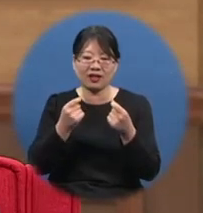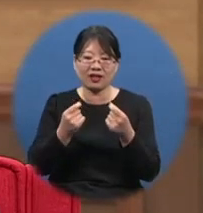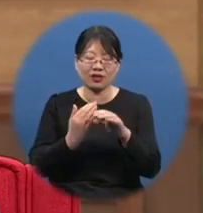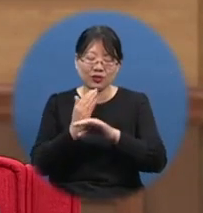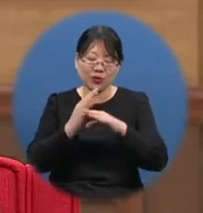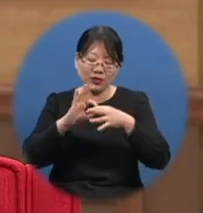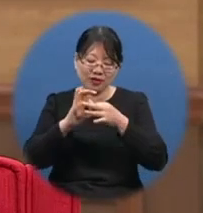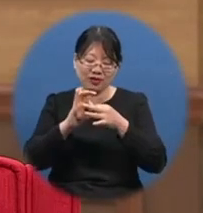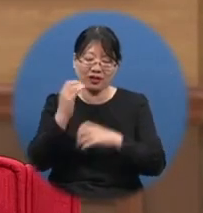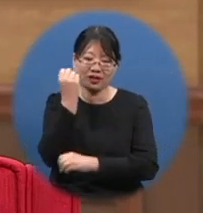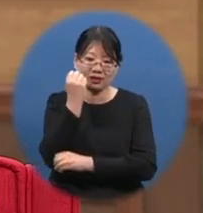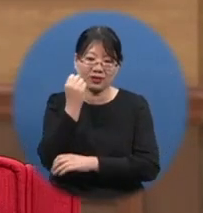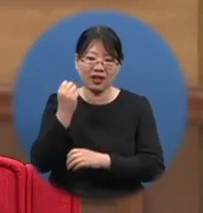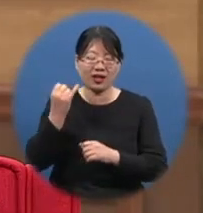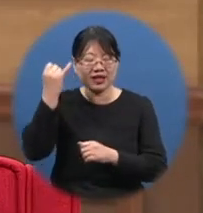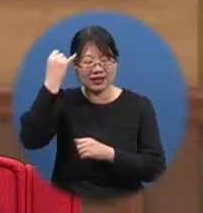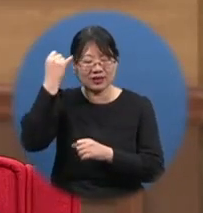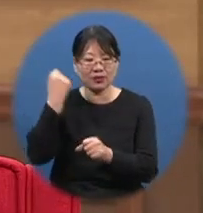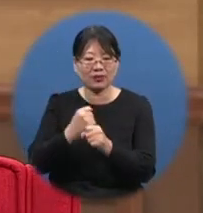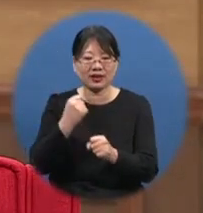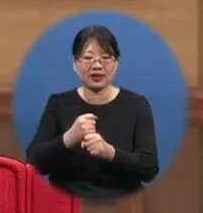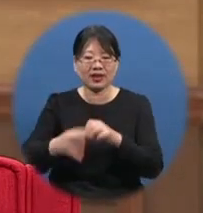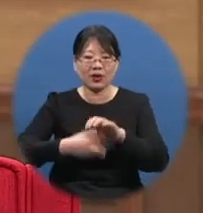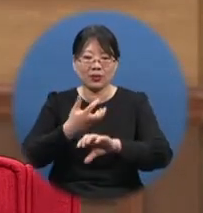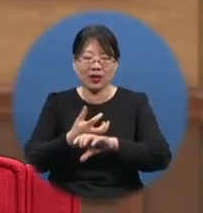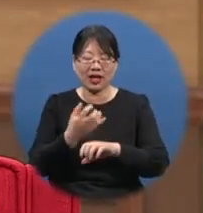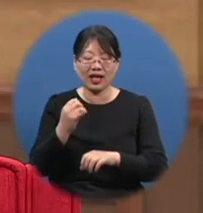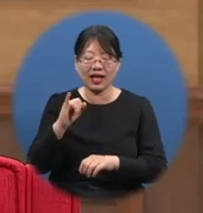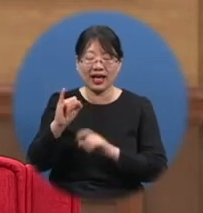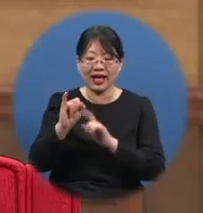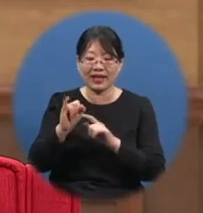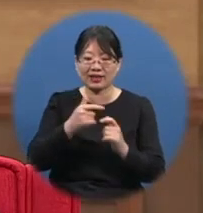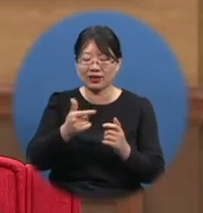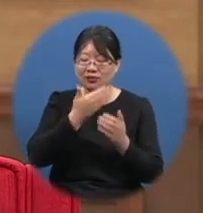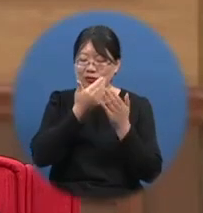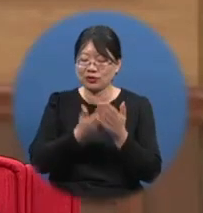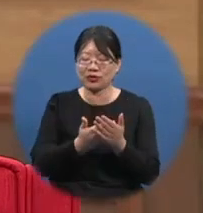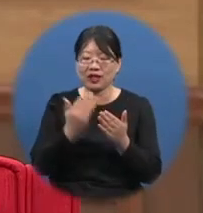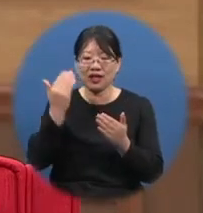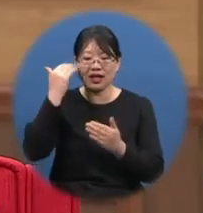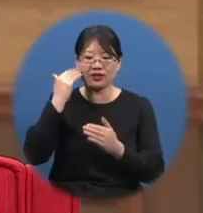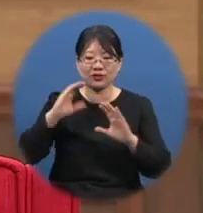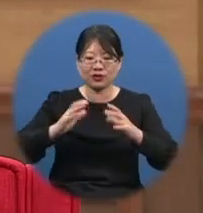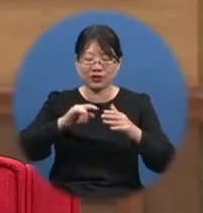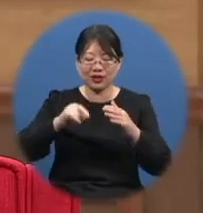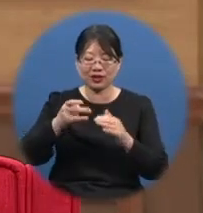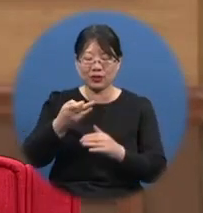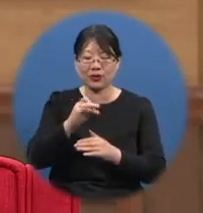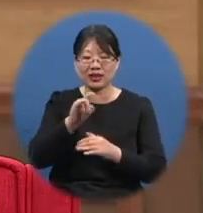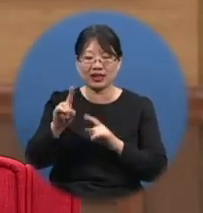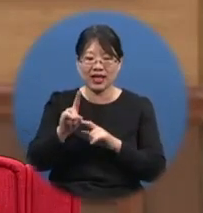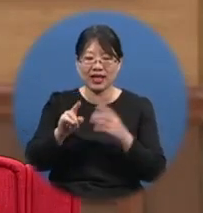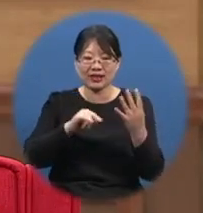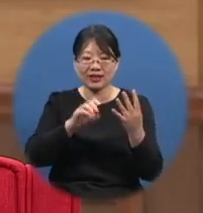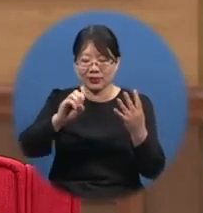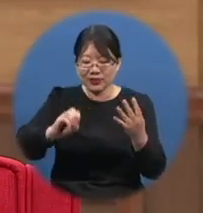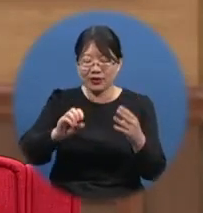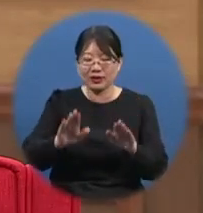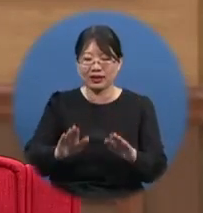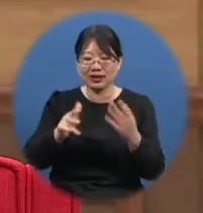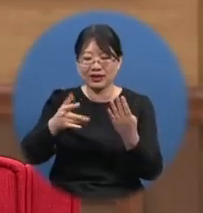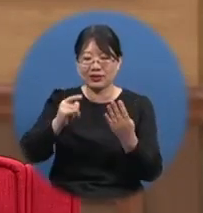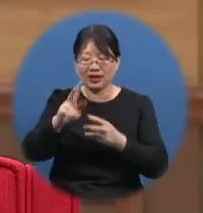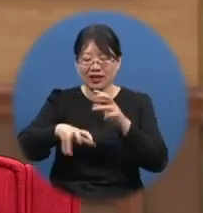초연결을 기반으로 한 지능화 혁명의 아이라는 게 굉장히 중요하다. 그런 대한민국 코리아의 4.0은 이제